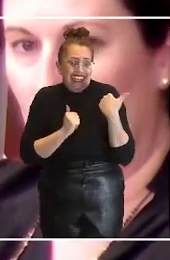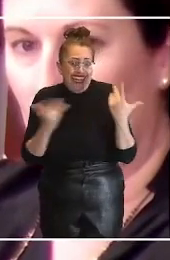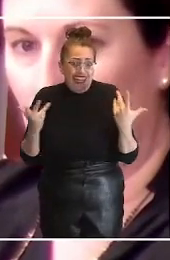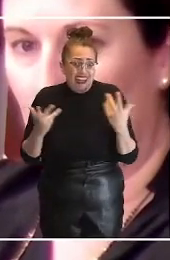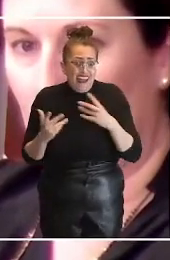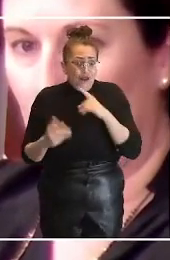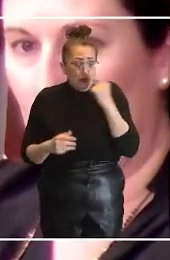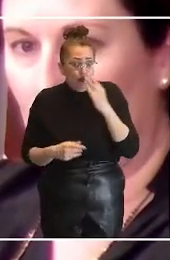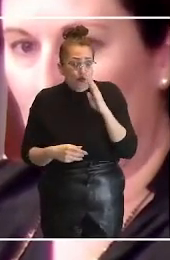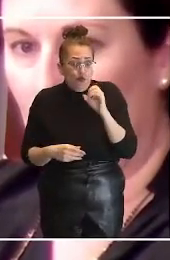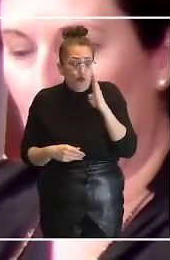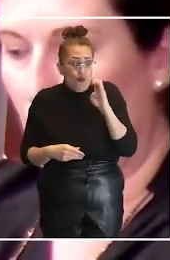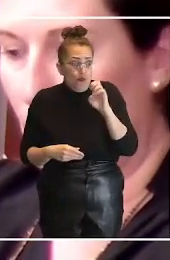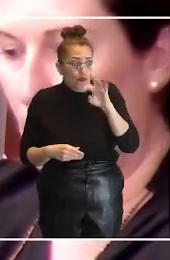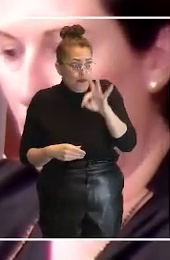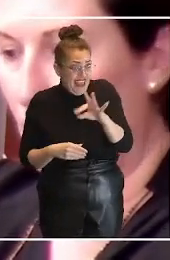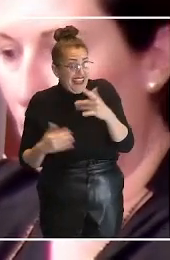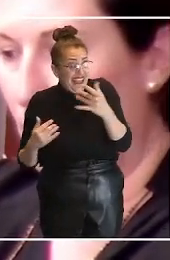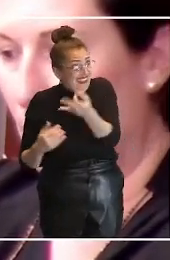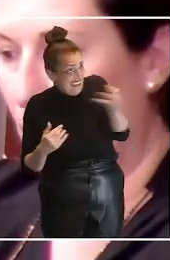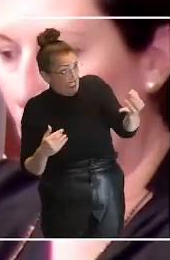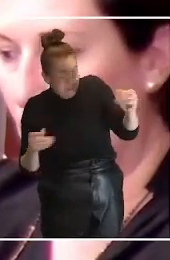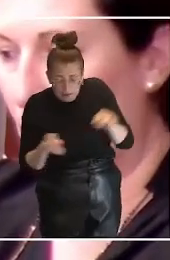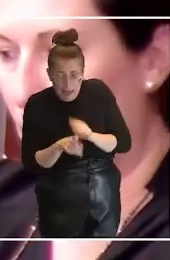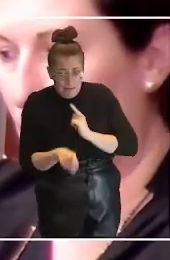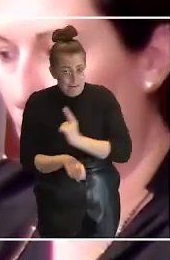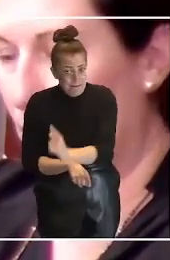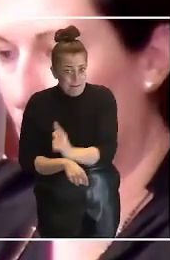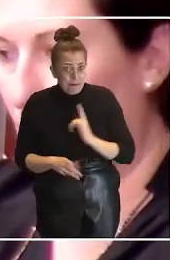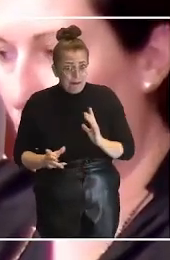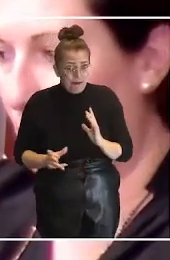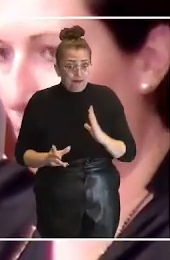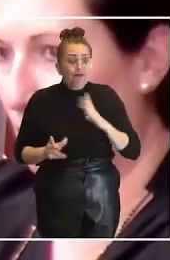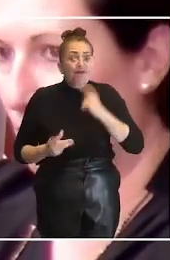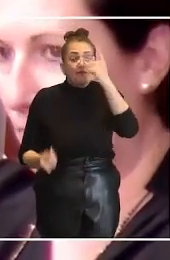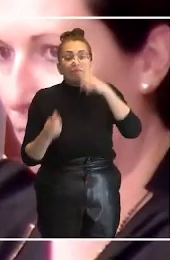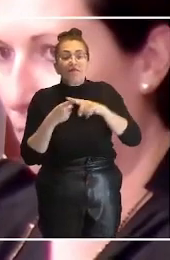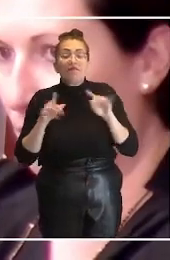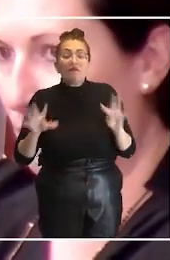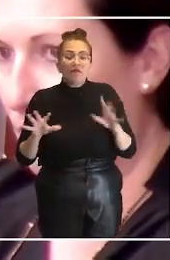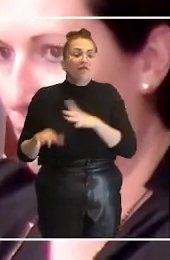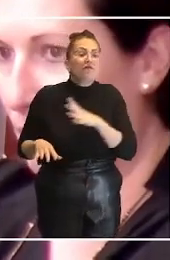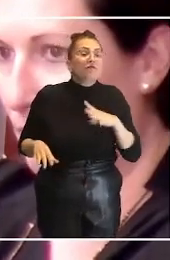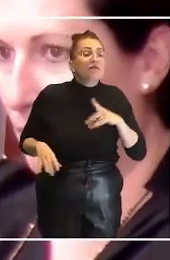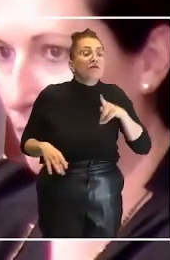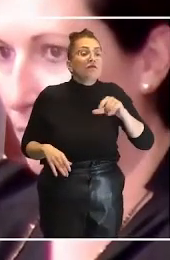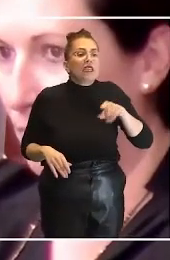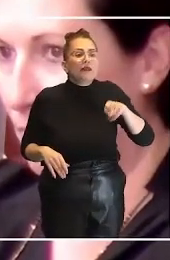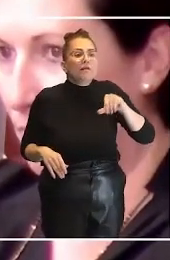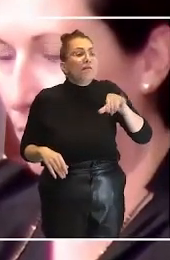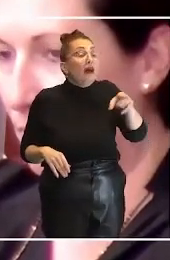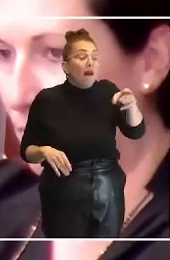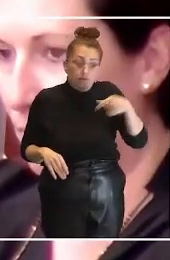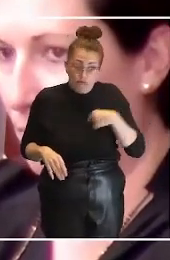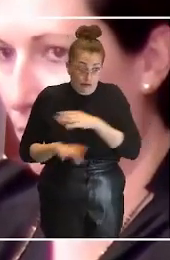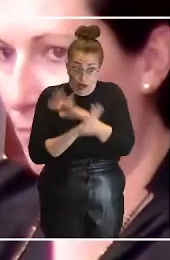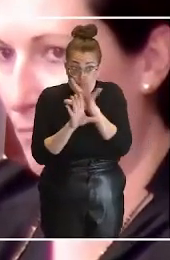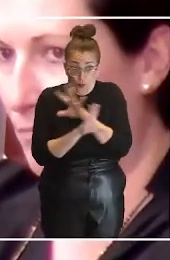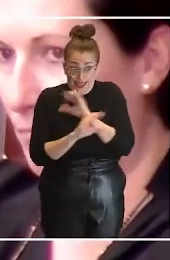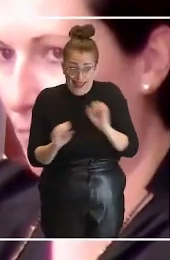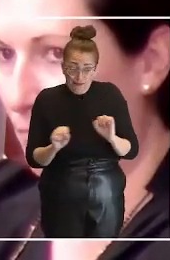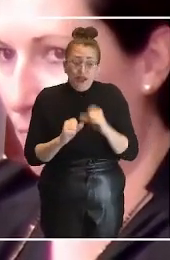la même remarque que moi. Vous dégagez enfin 9 objectifs. Et alors Madame Papin, c'est extraordinaire parce que sur les 9 objectifs que vous avez